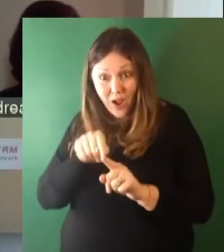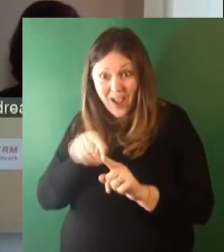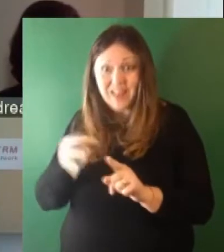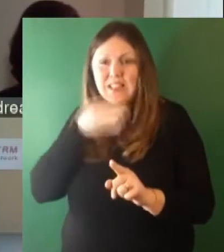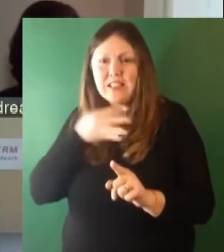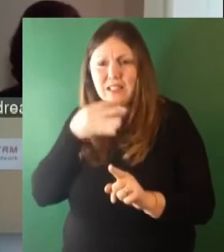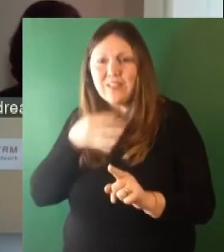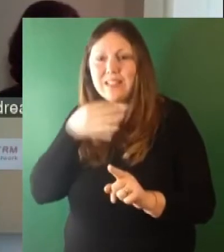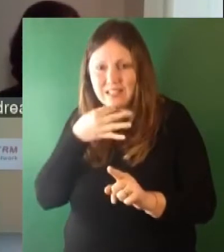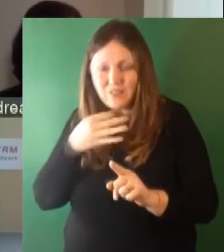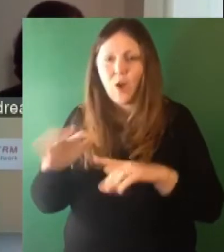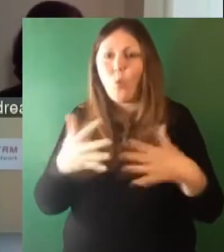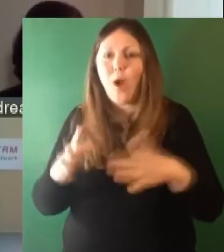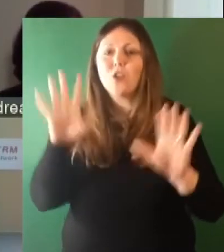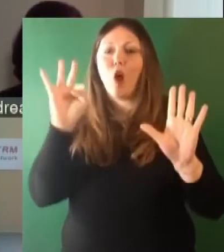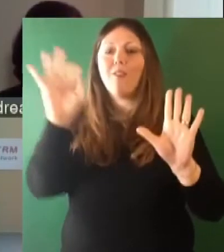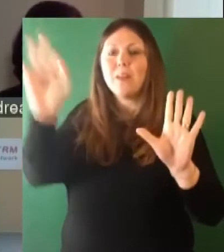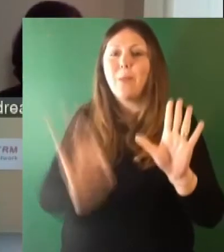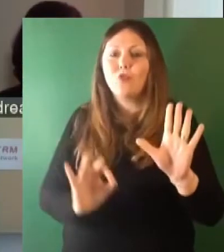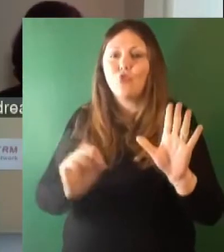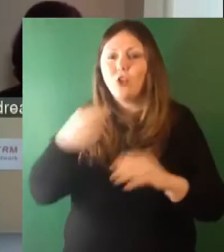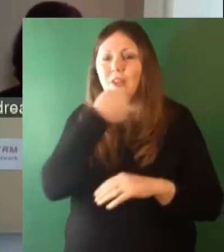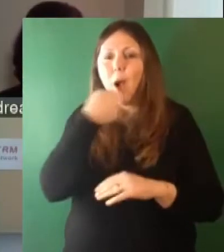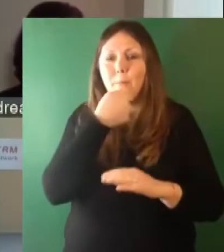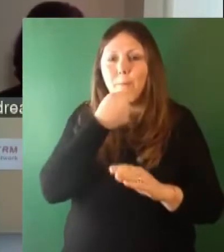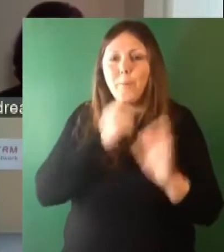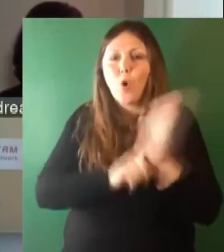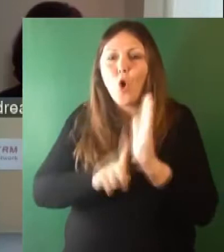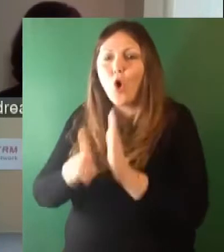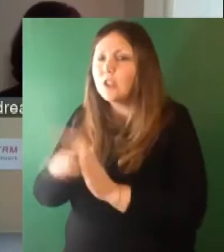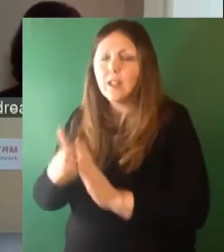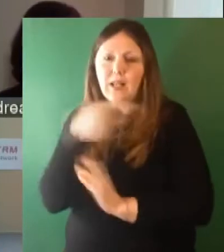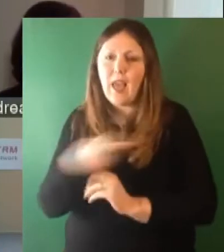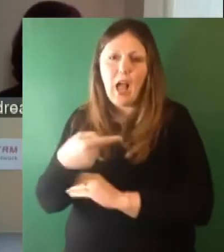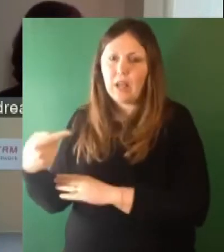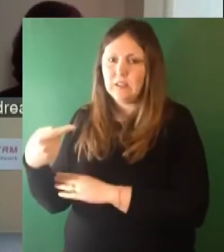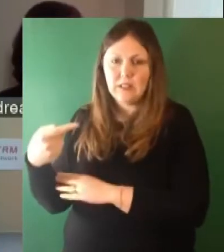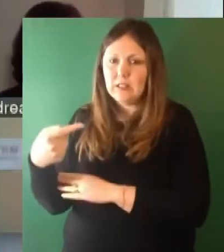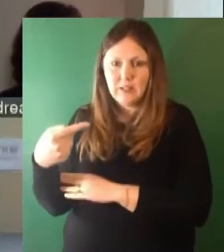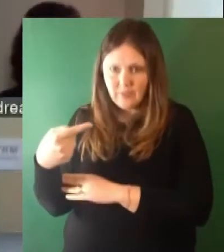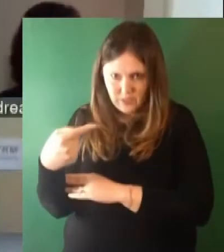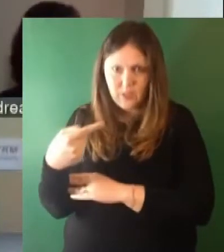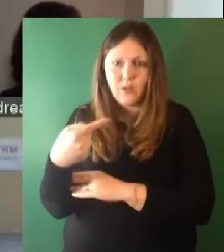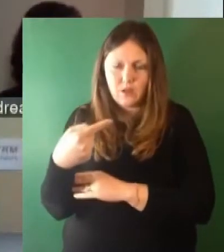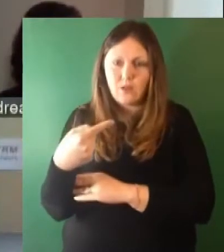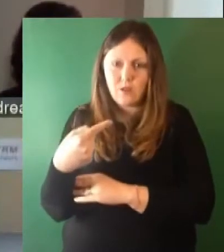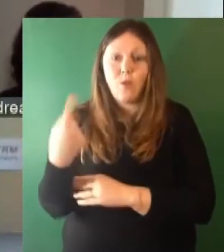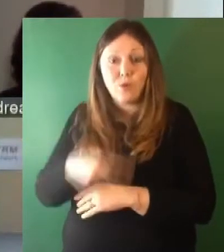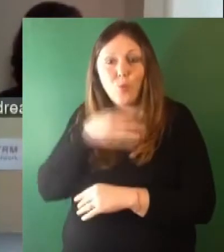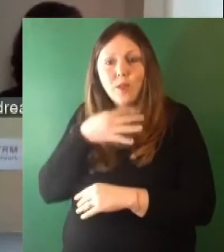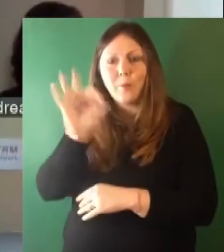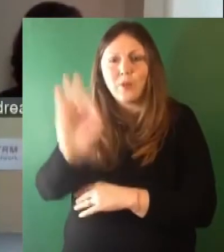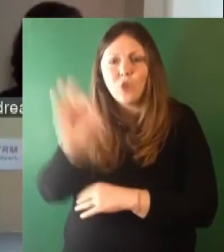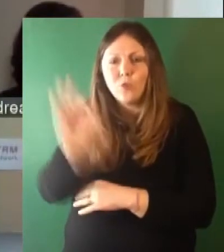quasi il 90% dei tamponi che noi abbiamo eseguito sono risultati negativi, quindi è una percentuale